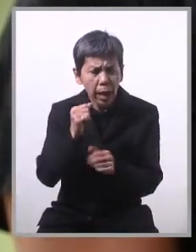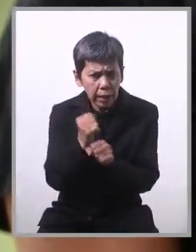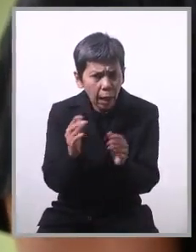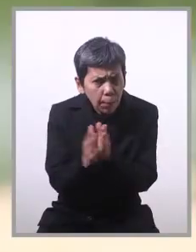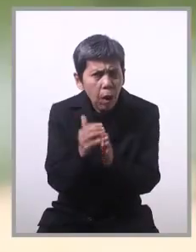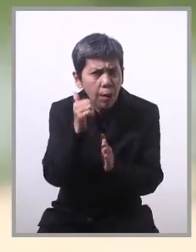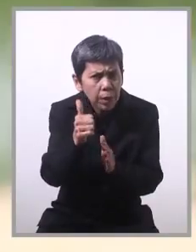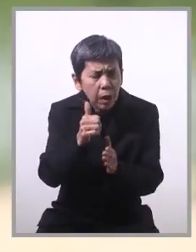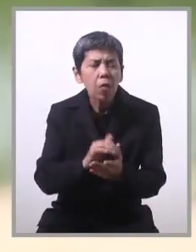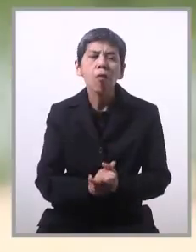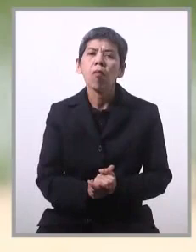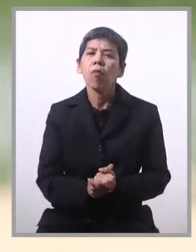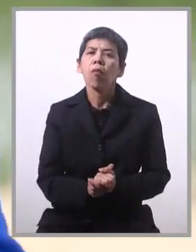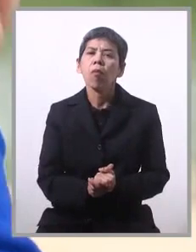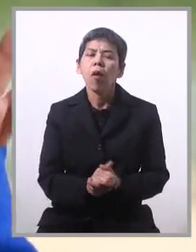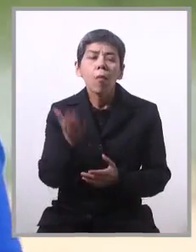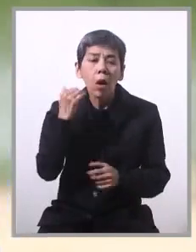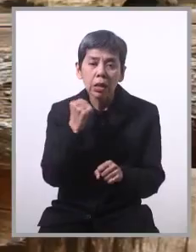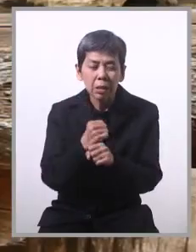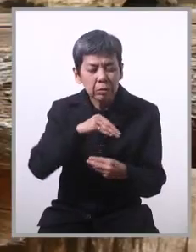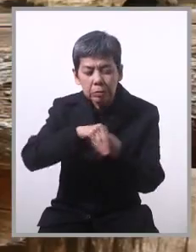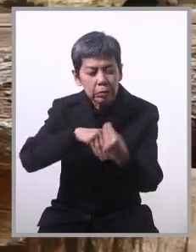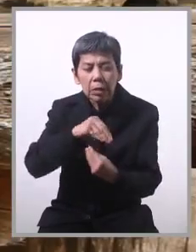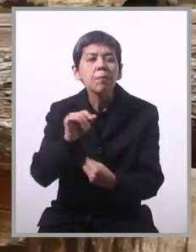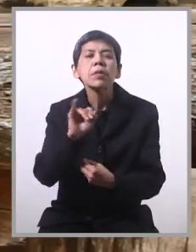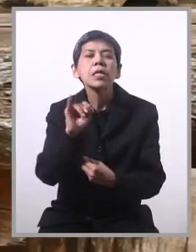แม่ทำงาน เรียกว่าก่อนหน้านี้คือเศรษฐกิจ